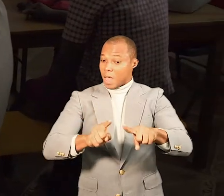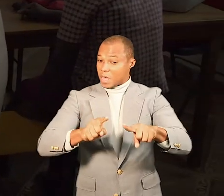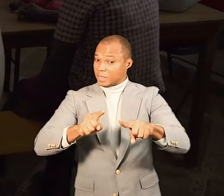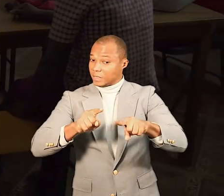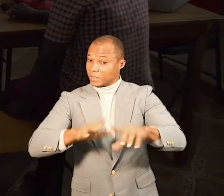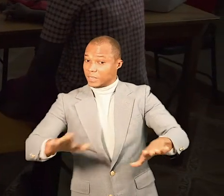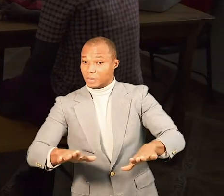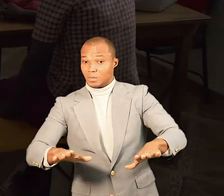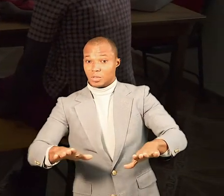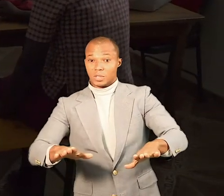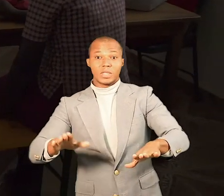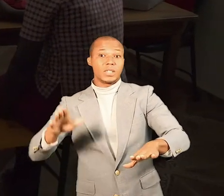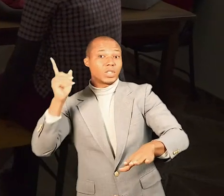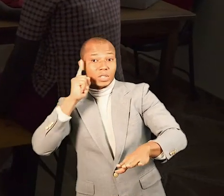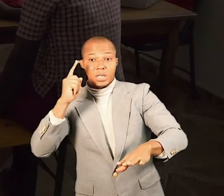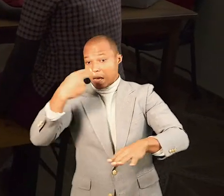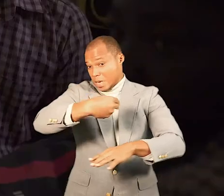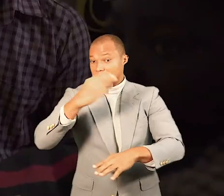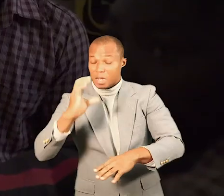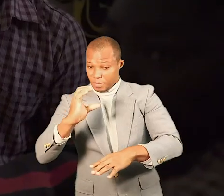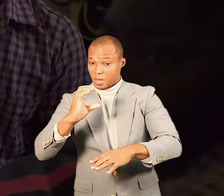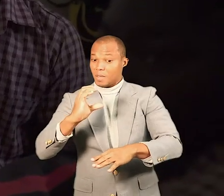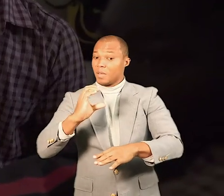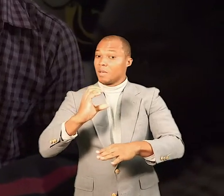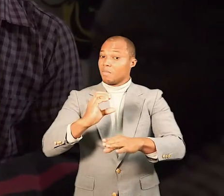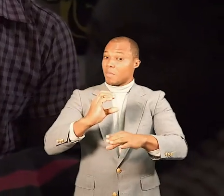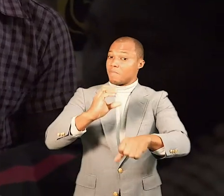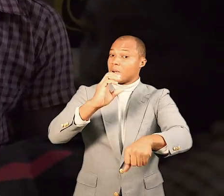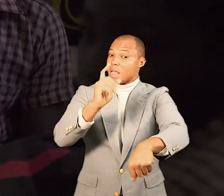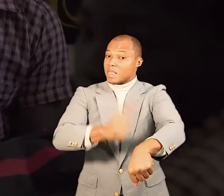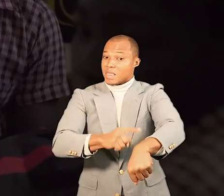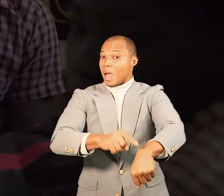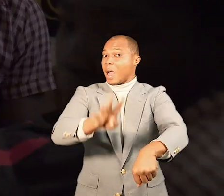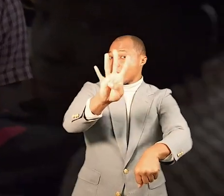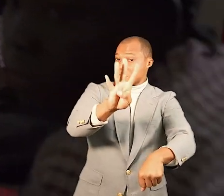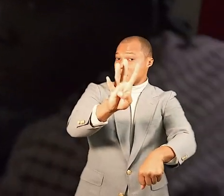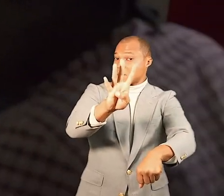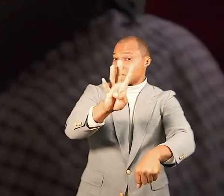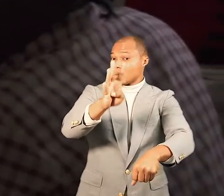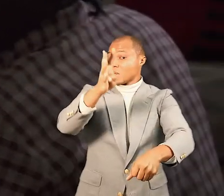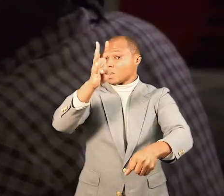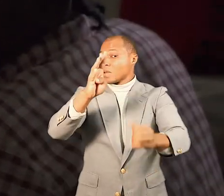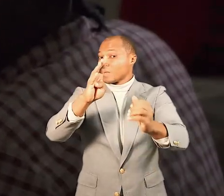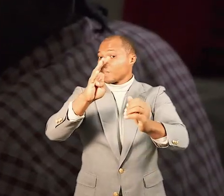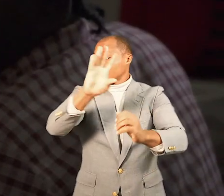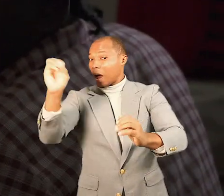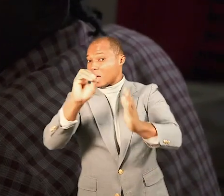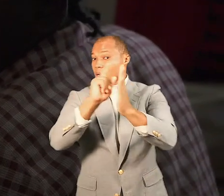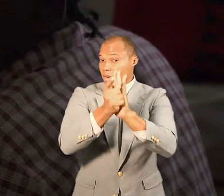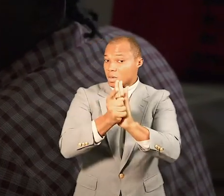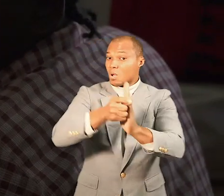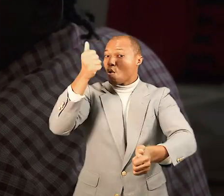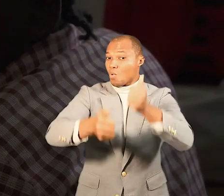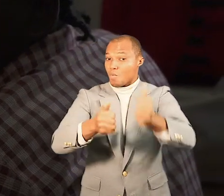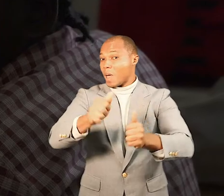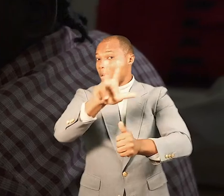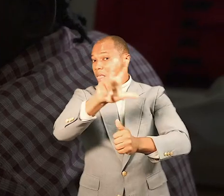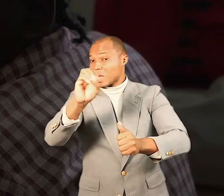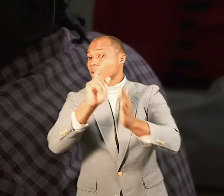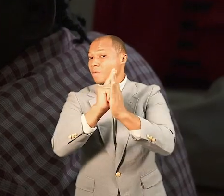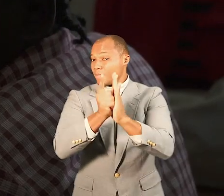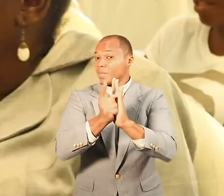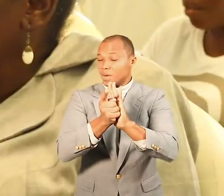monde qui est anormal, OK? Au moins m'pral prendre 30 minutes à 40 minutes pour me faire petit monde ça comprendre leçon ça. Qui c'est qui est anormal là,